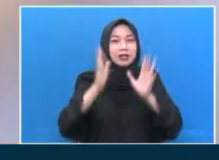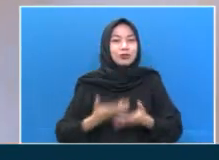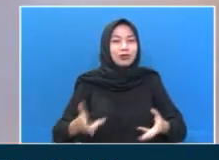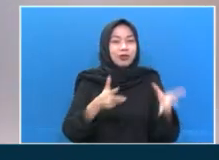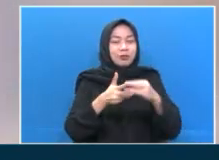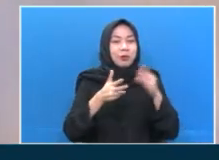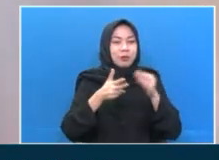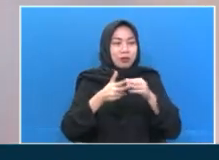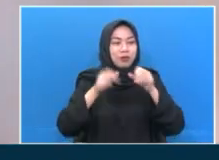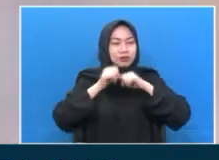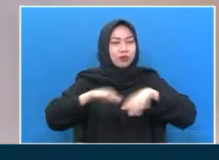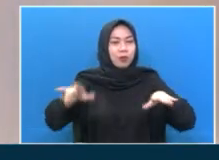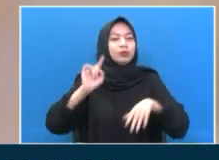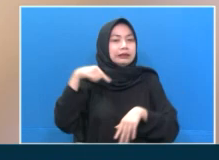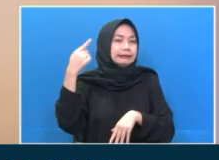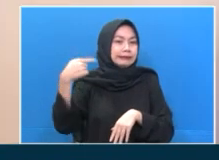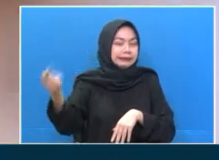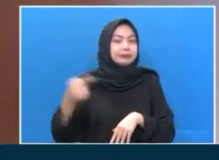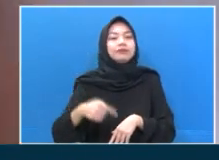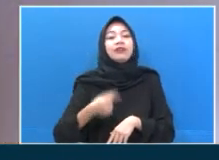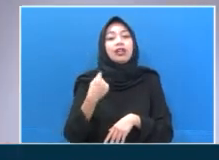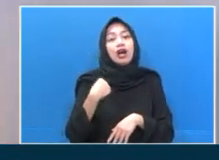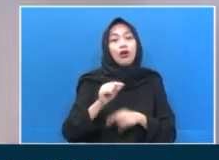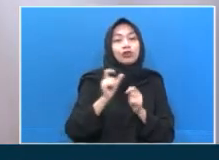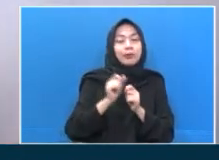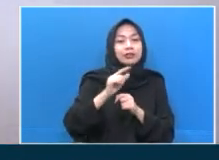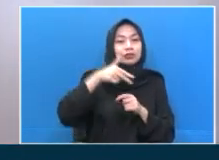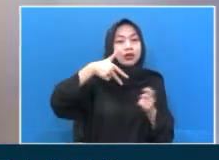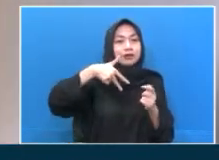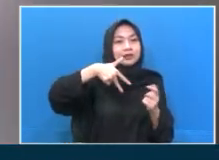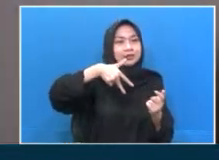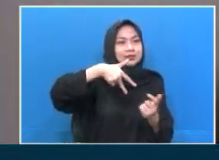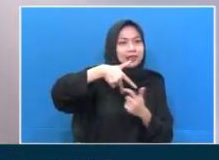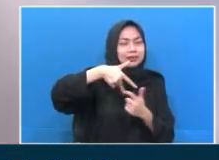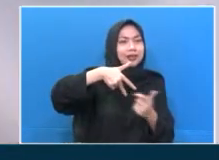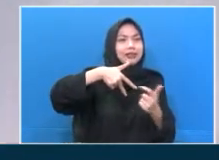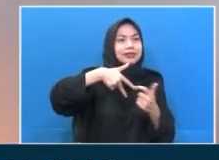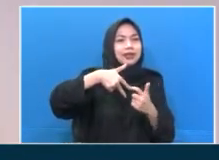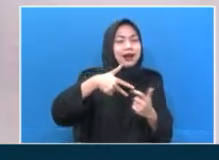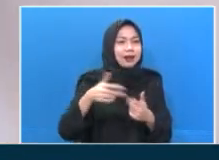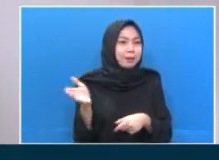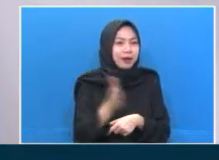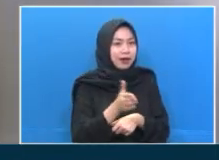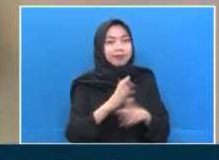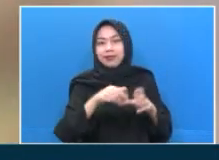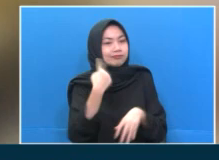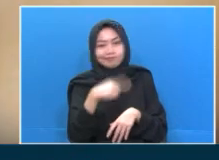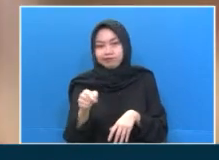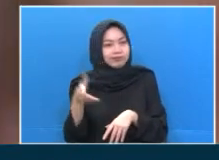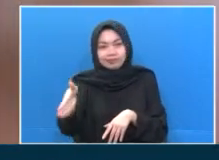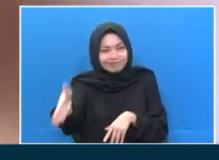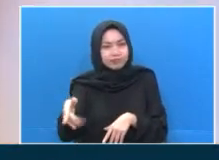sosial. Kantor wilayah Direktorat Jenderal Pajak Sulawesi Selatan, Barat dan juga Tenggara pun menurunkan tim untuk